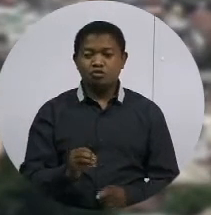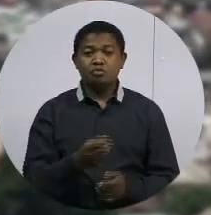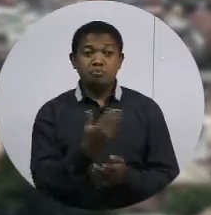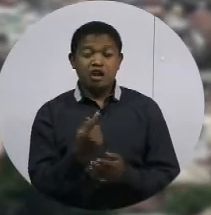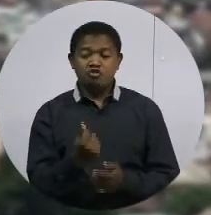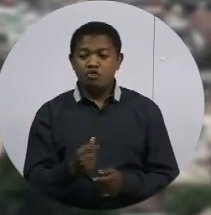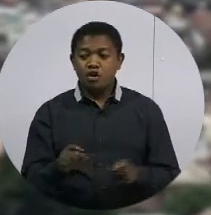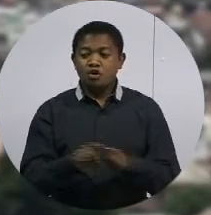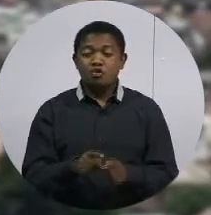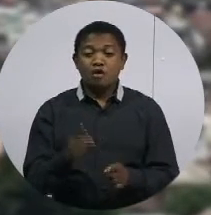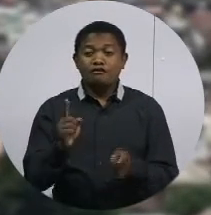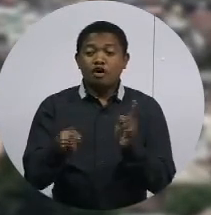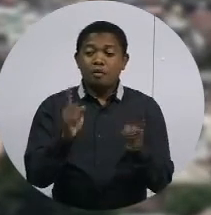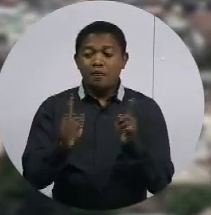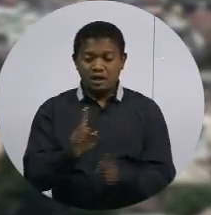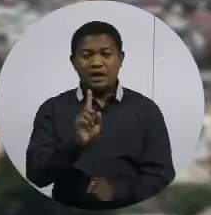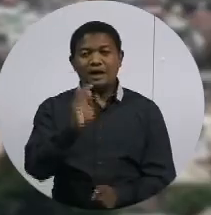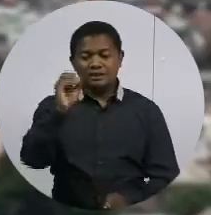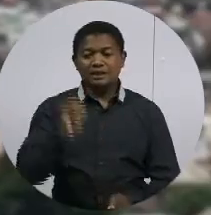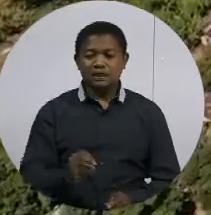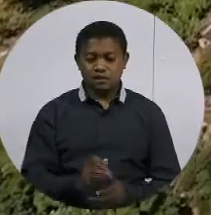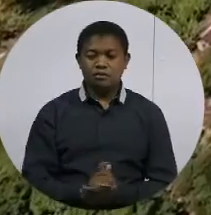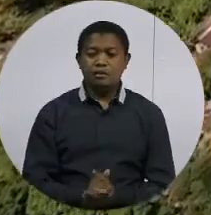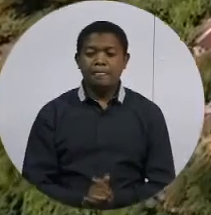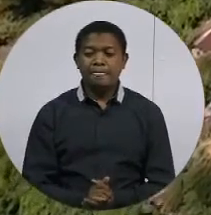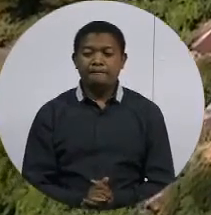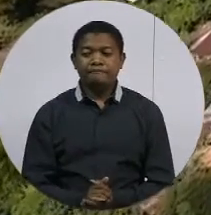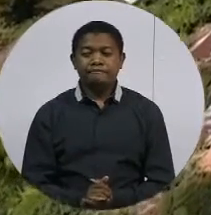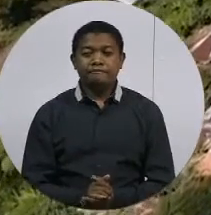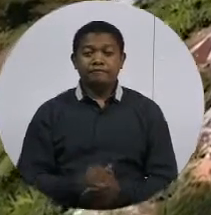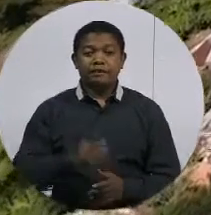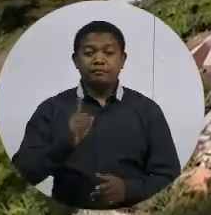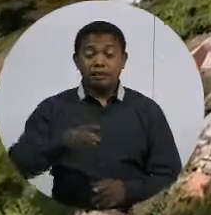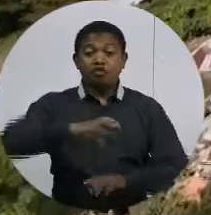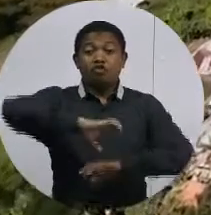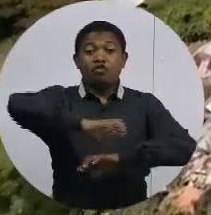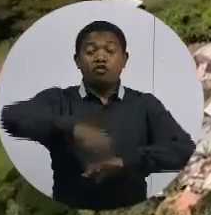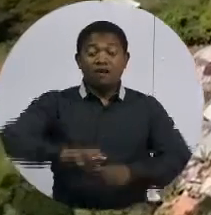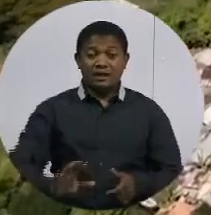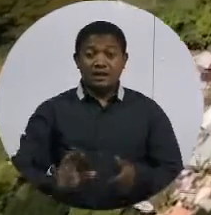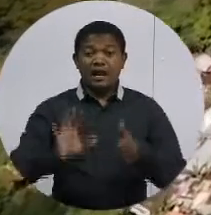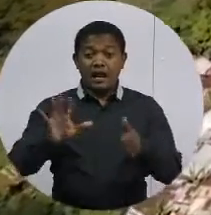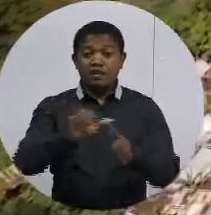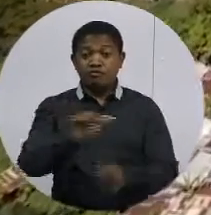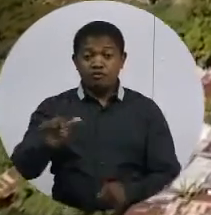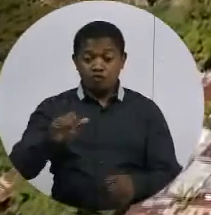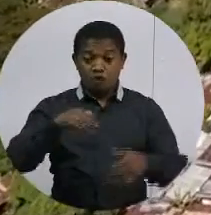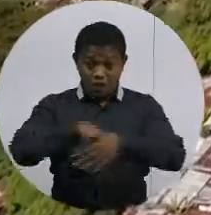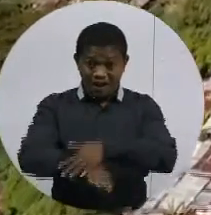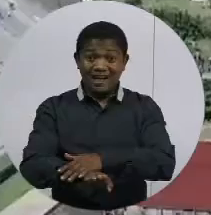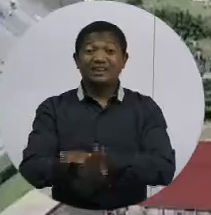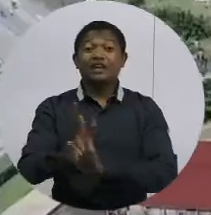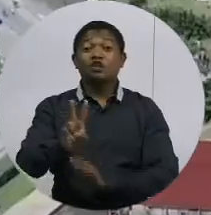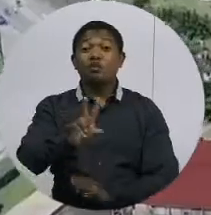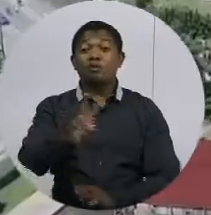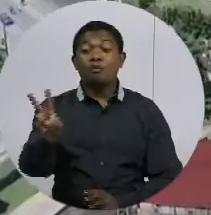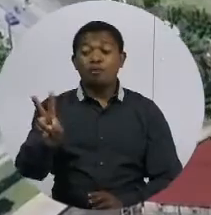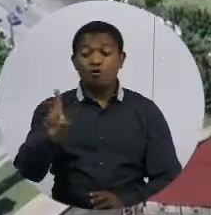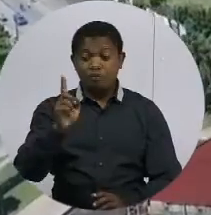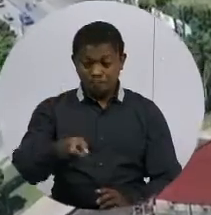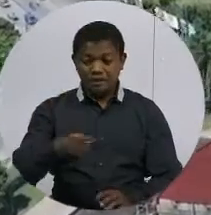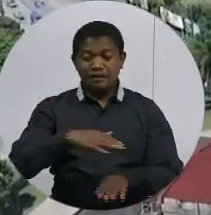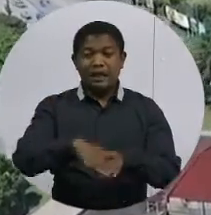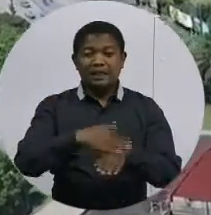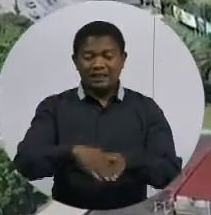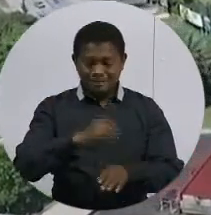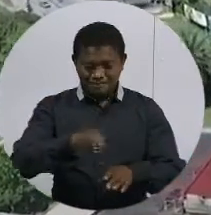ny fiompiana ny 100 faritra 50 amin'ny 20 misy eto Madagasikara no misy ireo